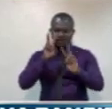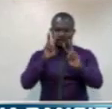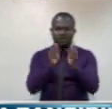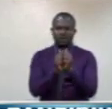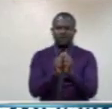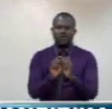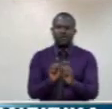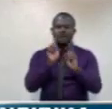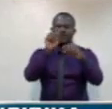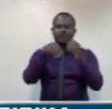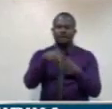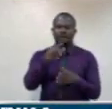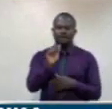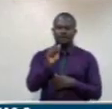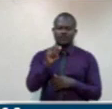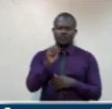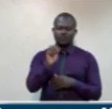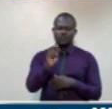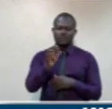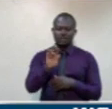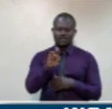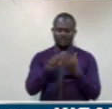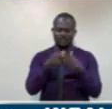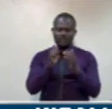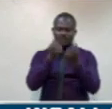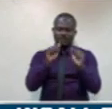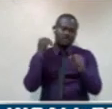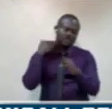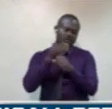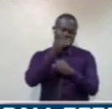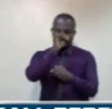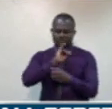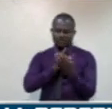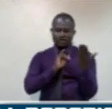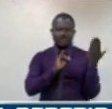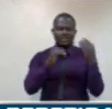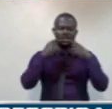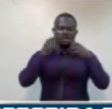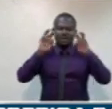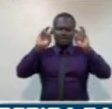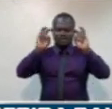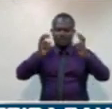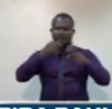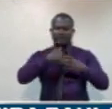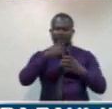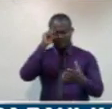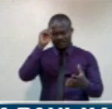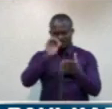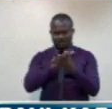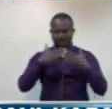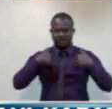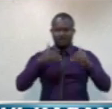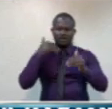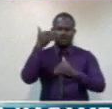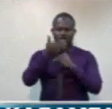tukaba tuyakomereje kuri Kanamugire Mimi Olive uyu yarokotse genocide yakorewe abatutsi aravuga ko afite icyizere cy'ubuzima